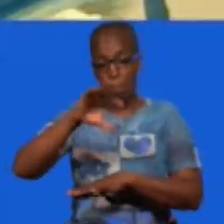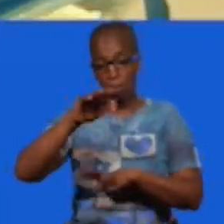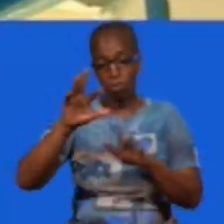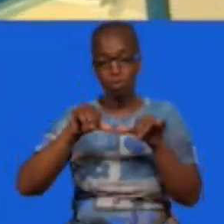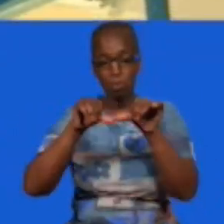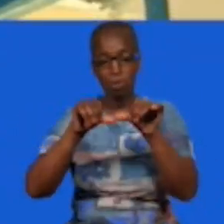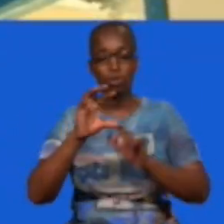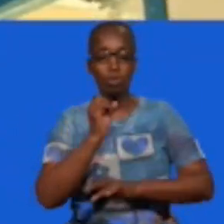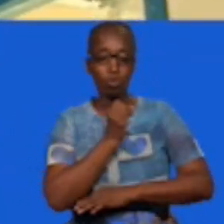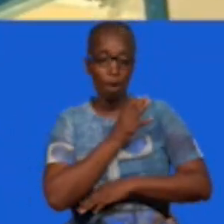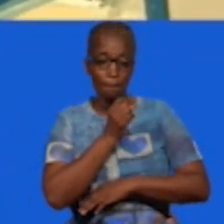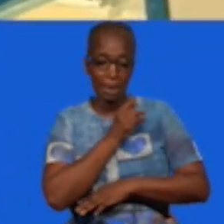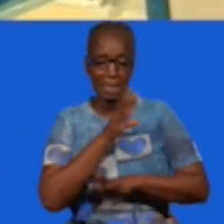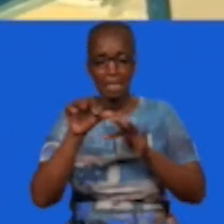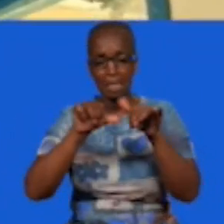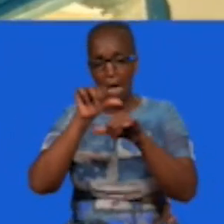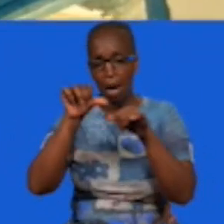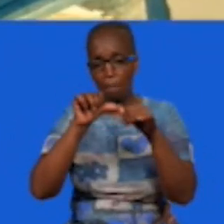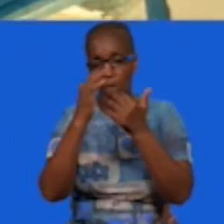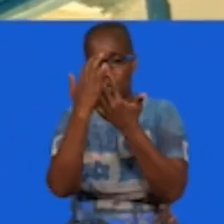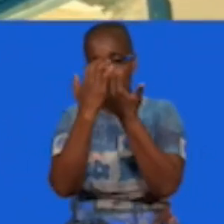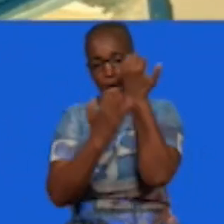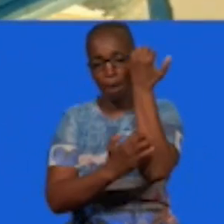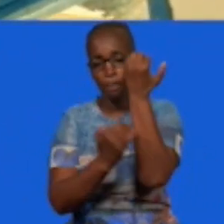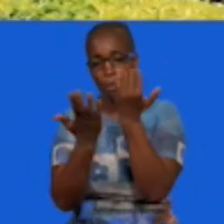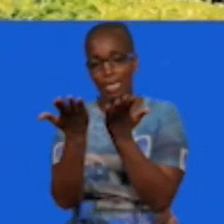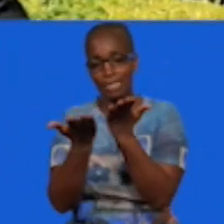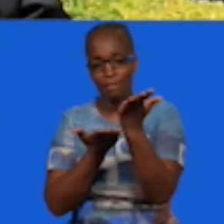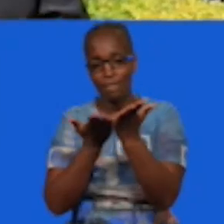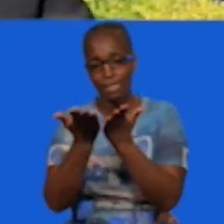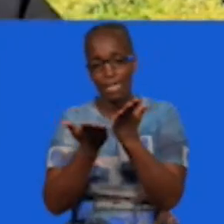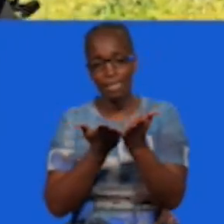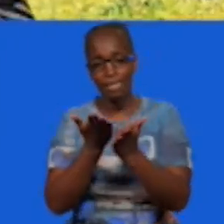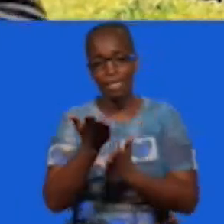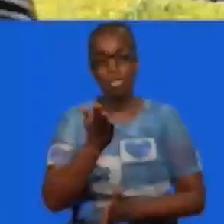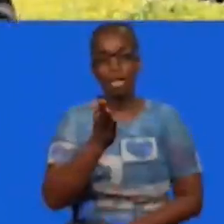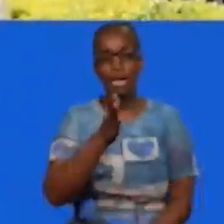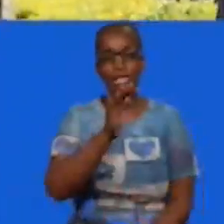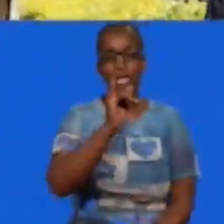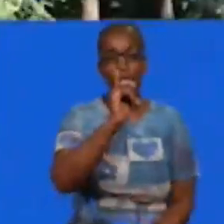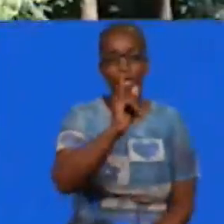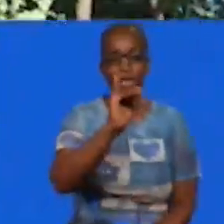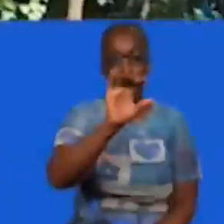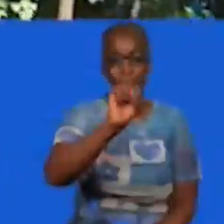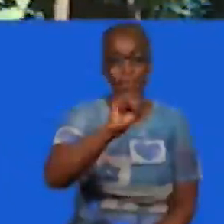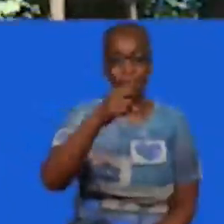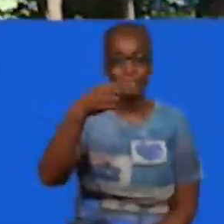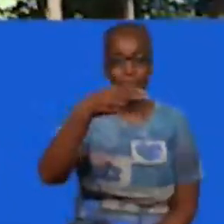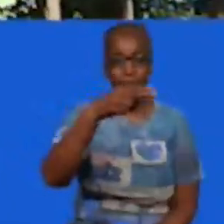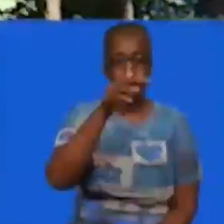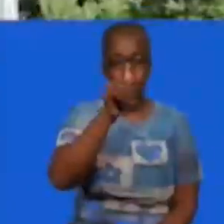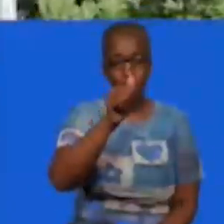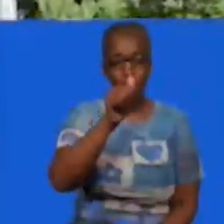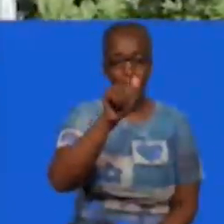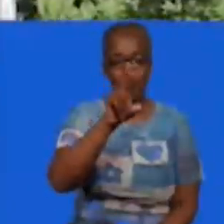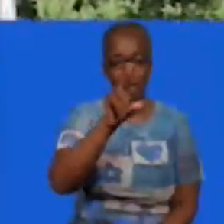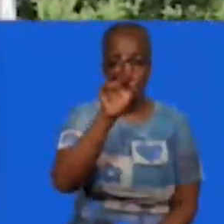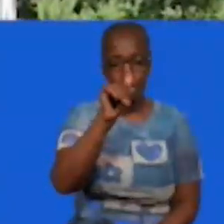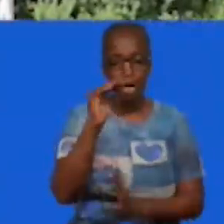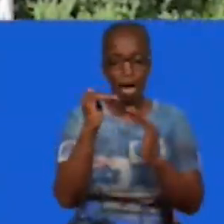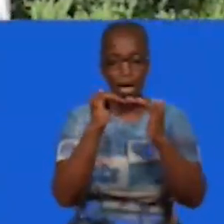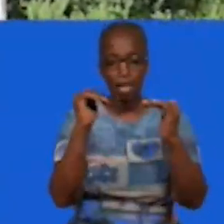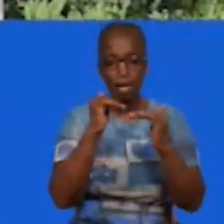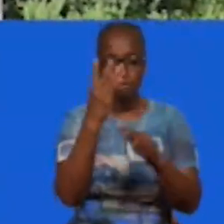wakiendelea kulalamikia huduma duni katika hospitali ya Ishara Level 4. Wawakilishi